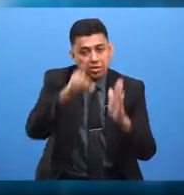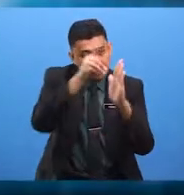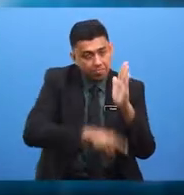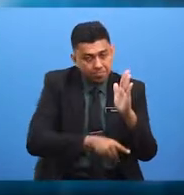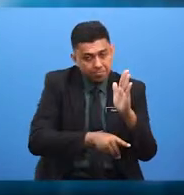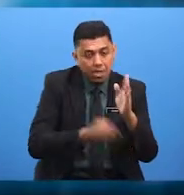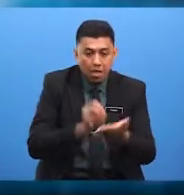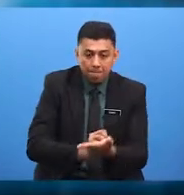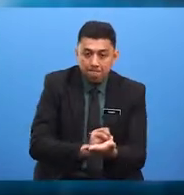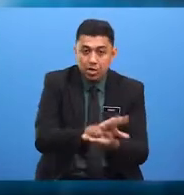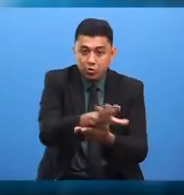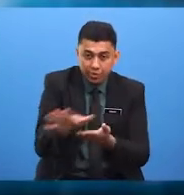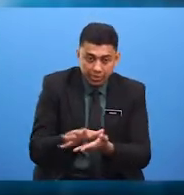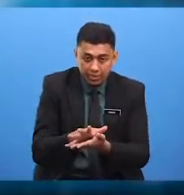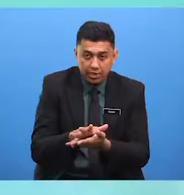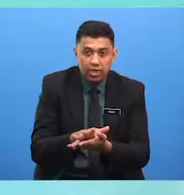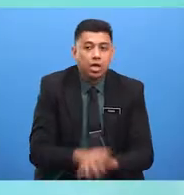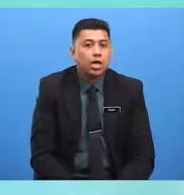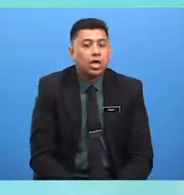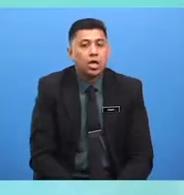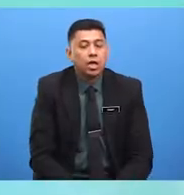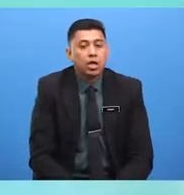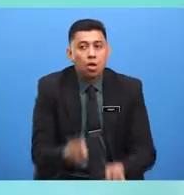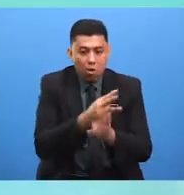mempengaruhi bakalan uang dalam ekonomi